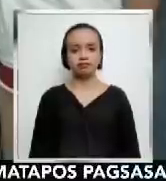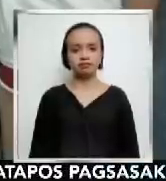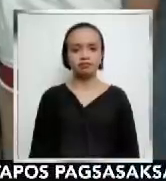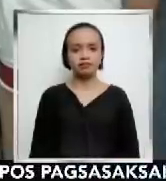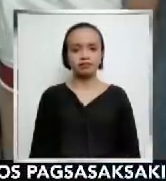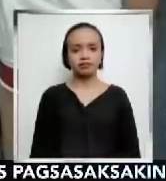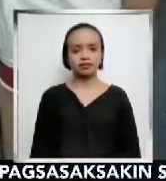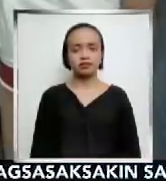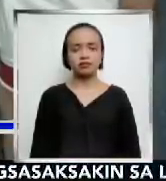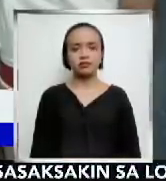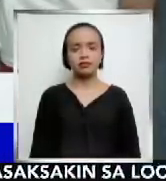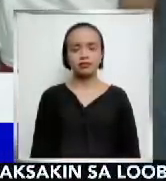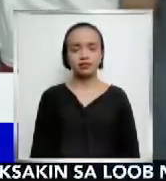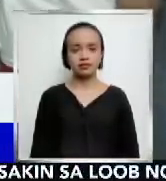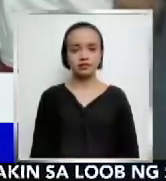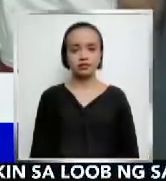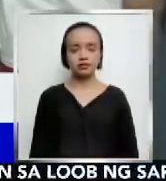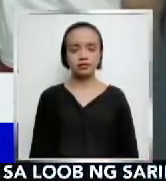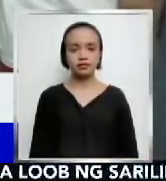Cedric!